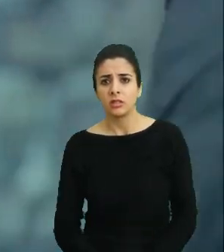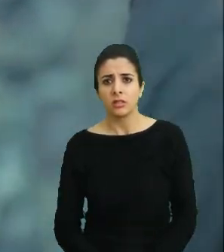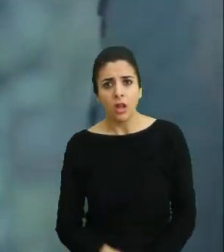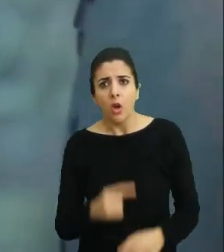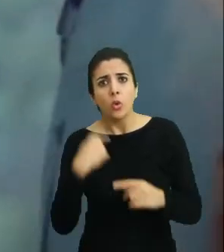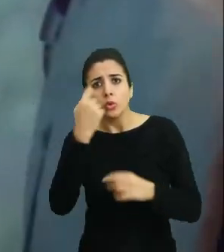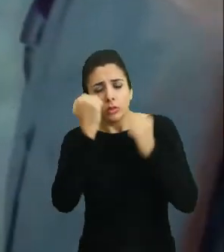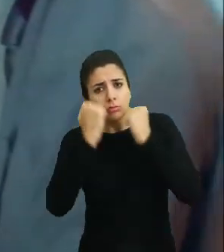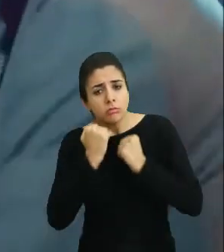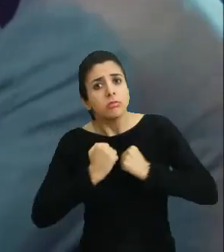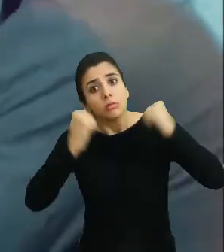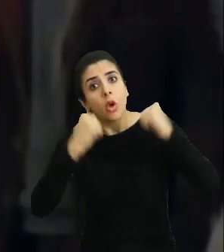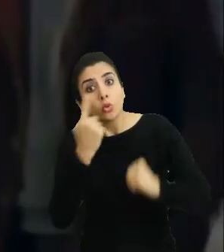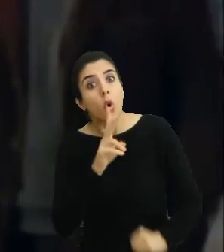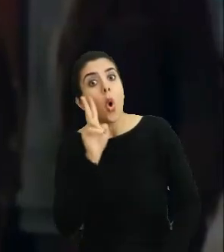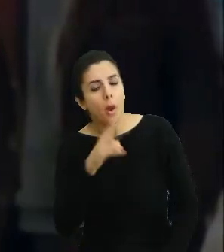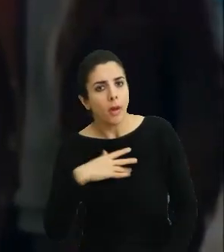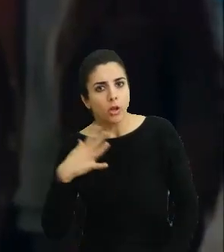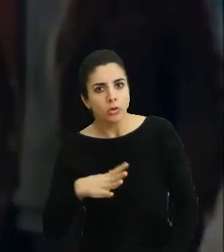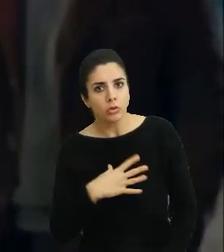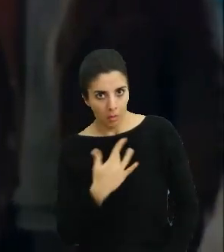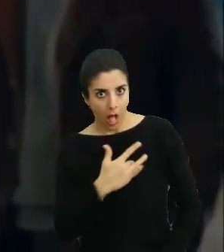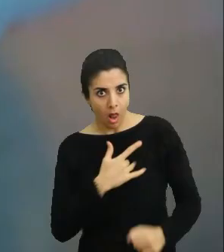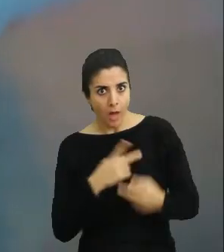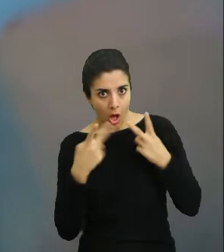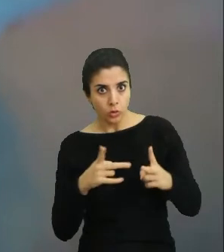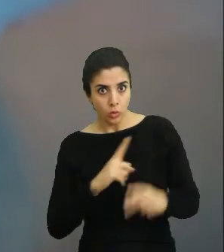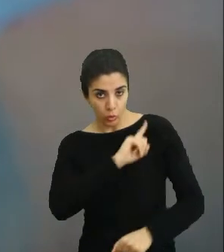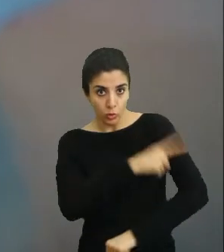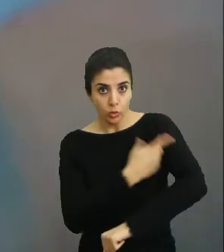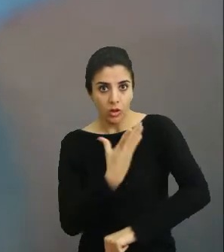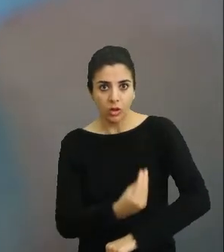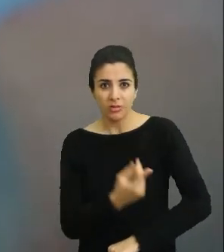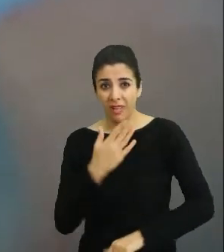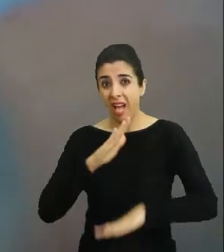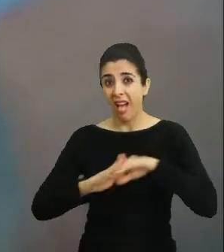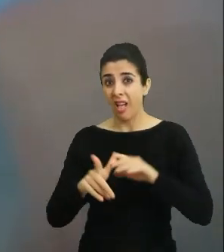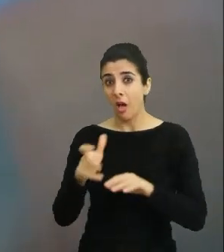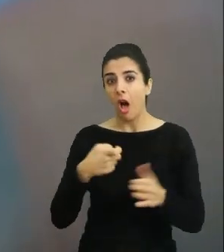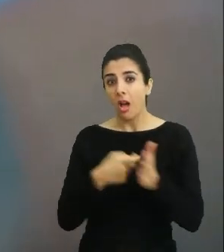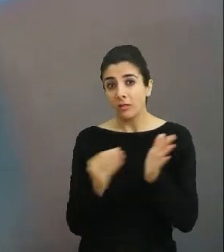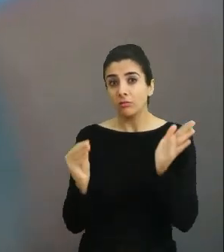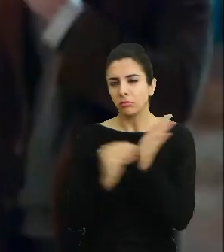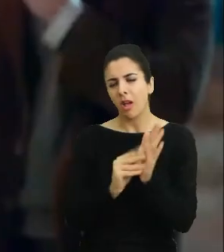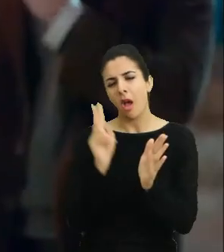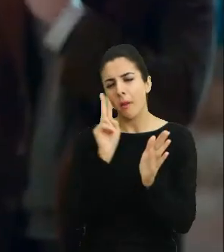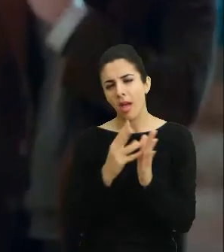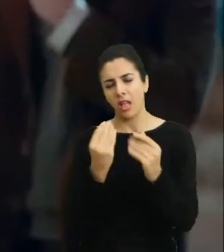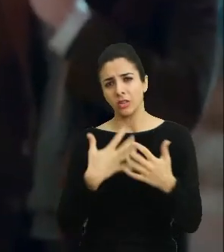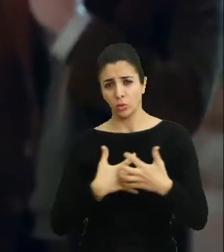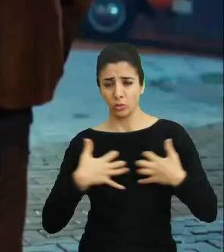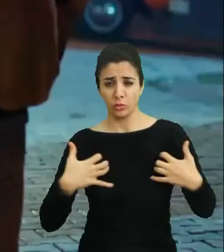Aç bir yüzünü göster. Aç bir yüzünü göster ya. Bir yürekli ol ya. Sen anca elimdeki çeliğin üstüne vuran ayın şavkını görürsün. Cesur